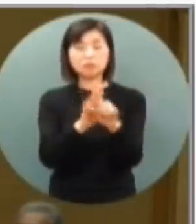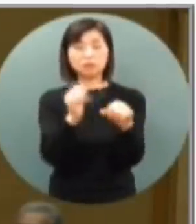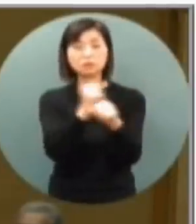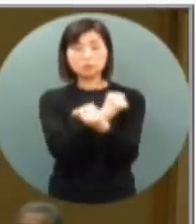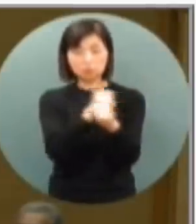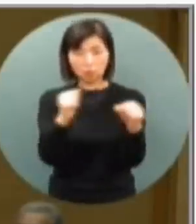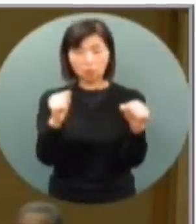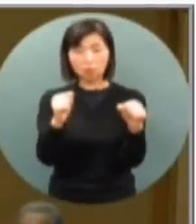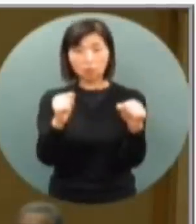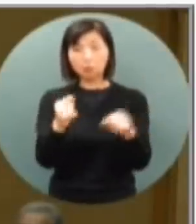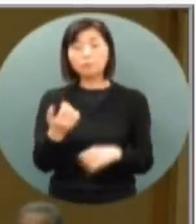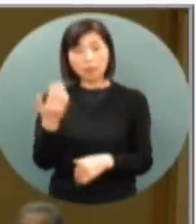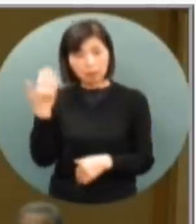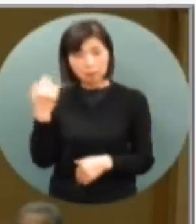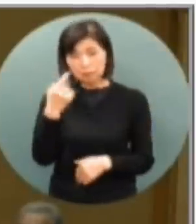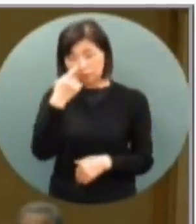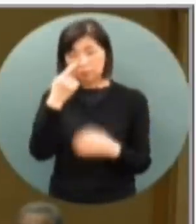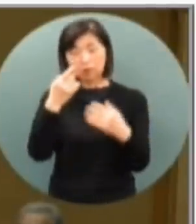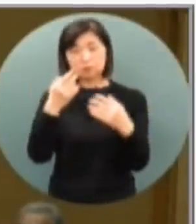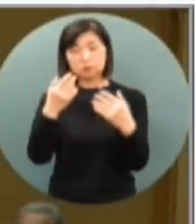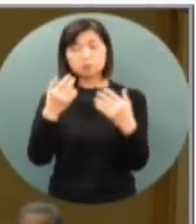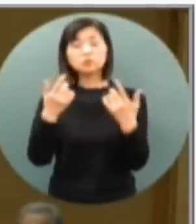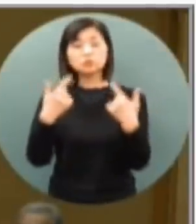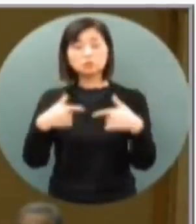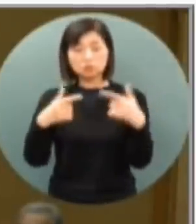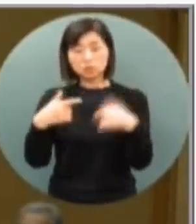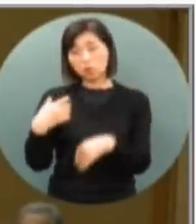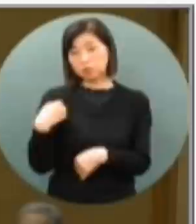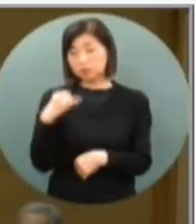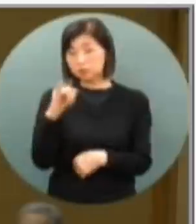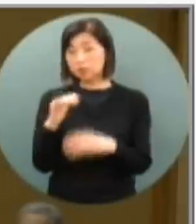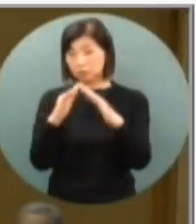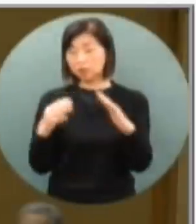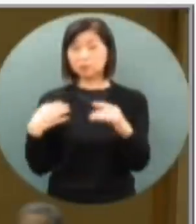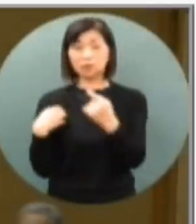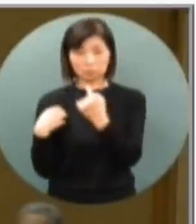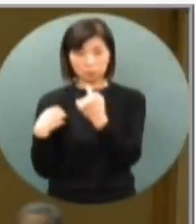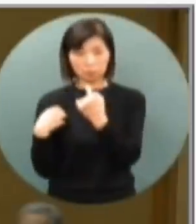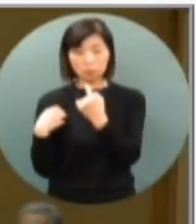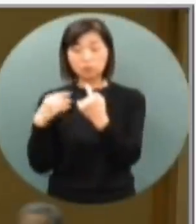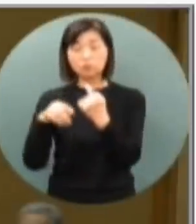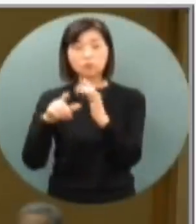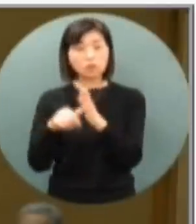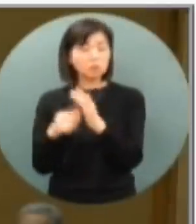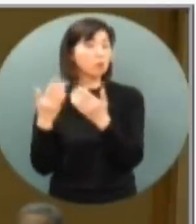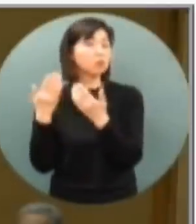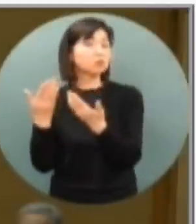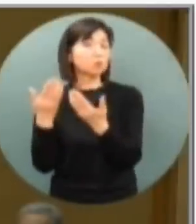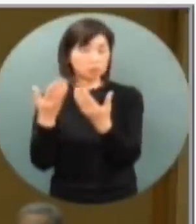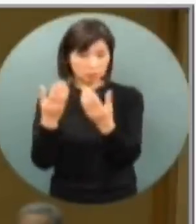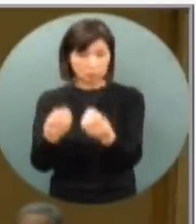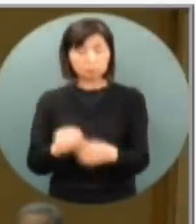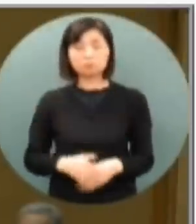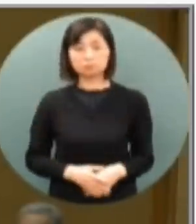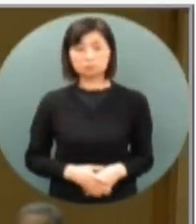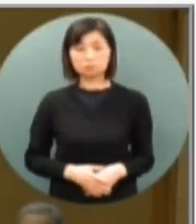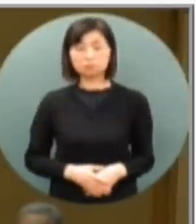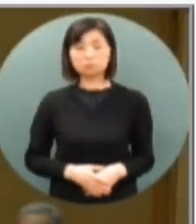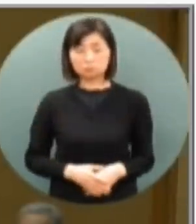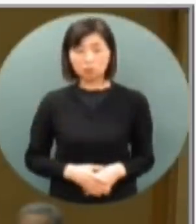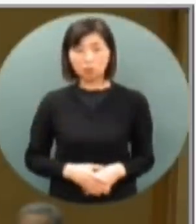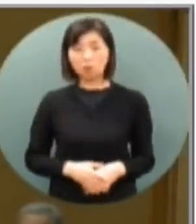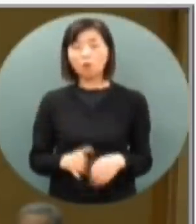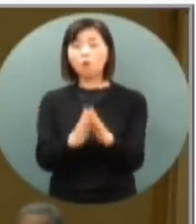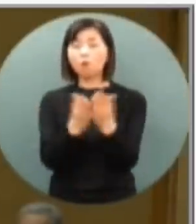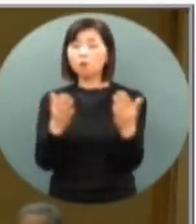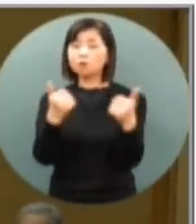会でありましたので、まあ、常任委員会でも少し質問をさせていただきましたけれども、やはり本会議で発